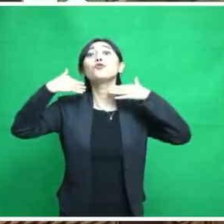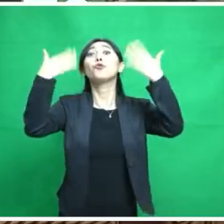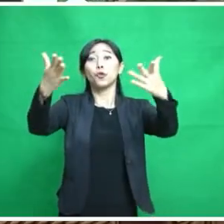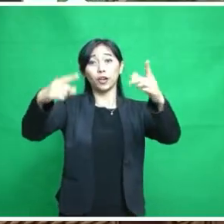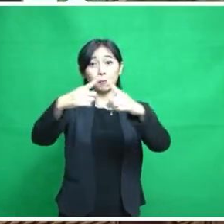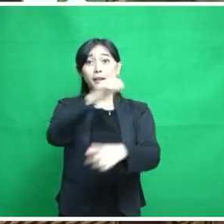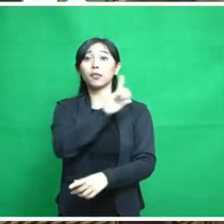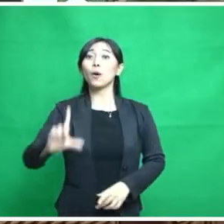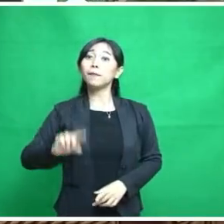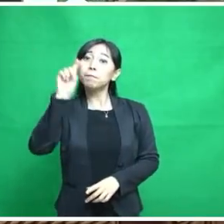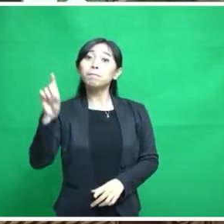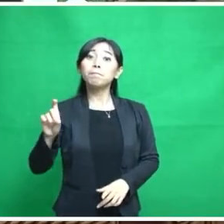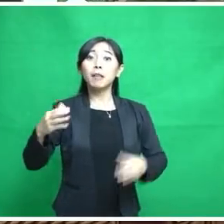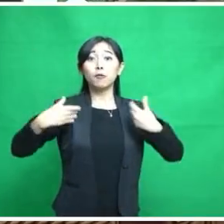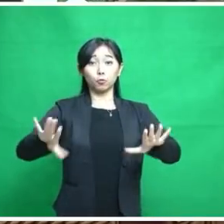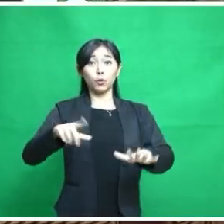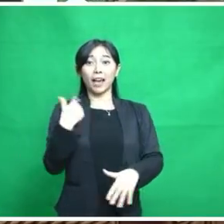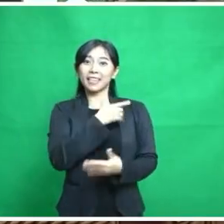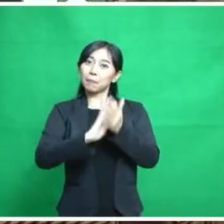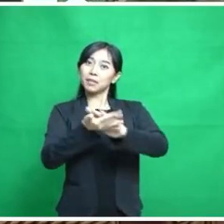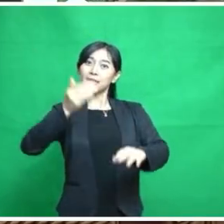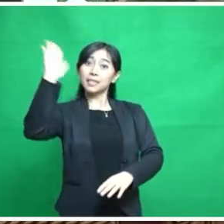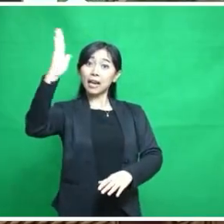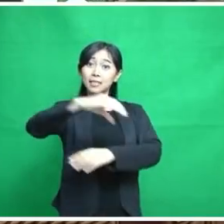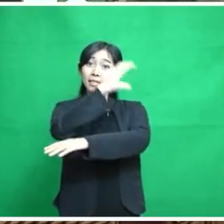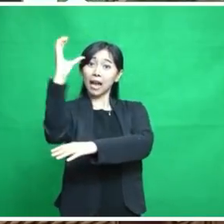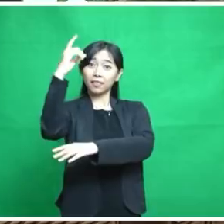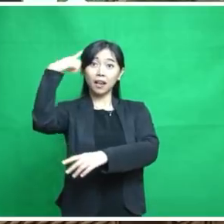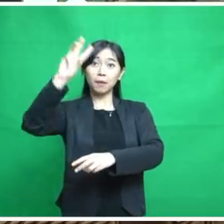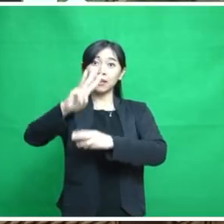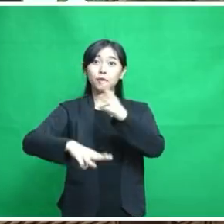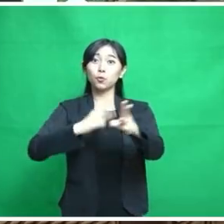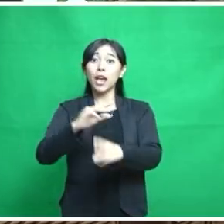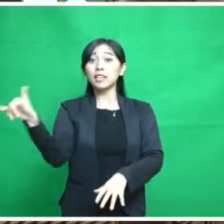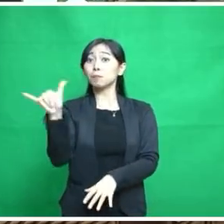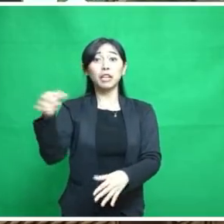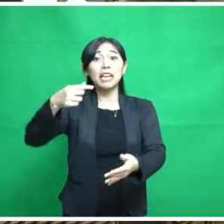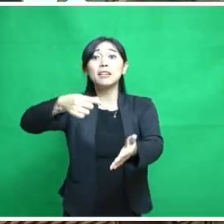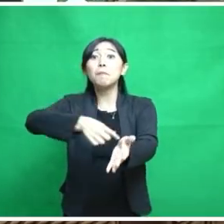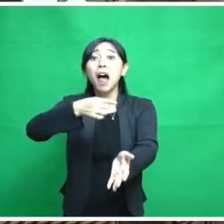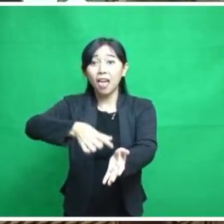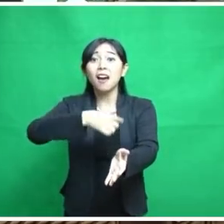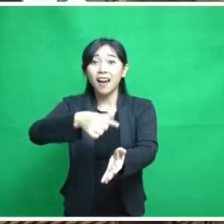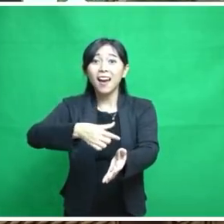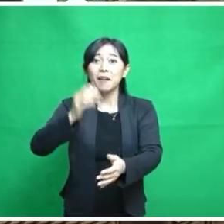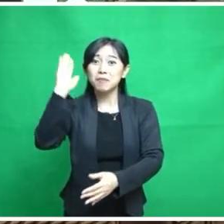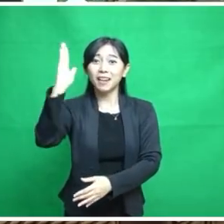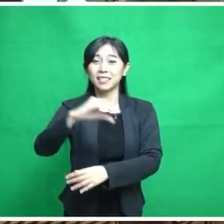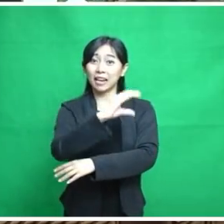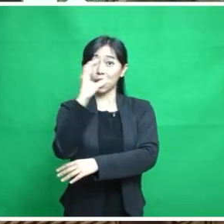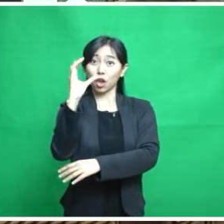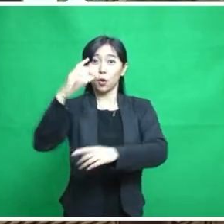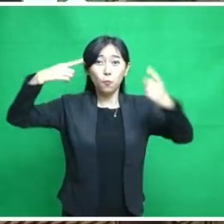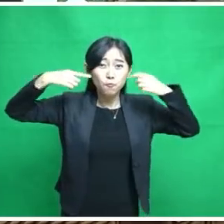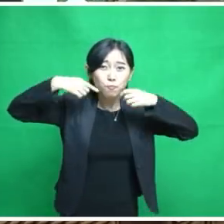ini? Sudahkah kita menjadi saksi Natal bagi dunia, seperti para gembala yang menyaksikan Natal dan mewartakannya